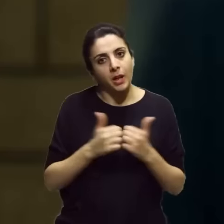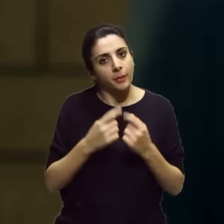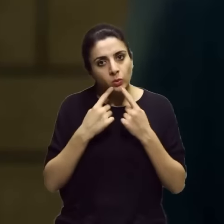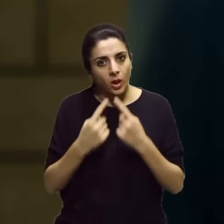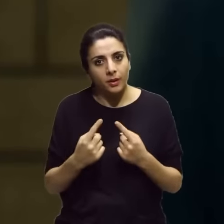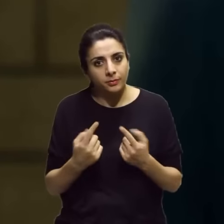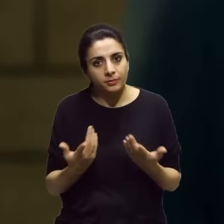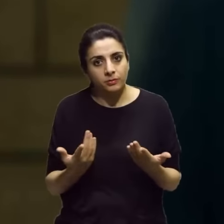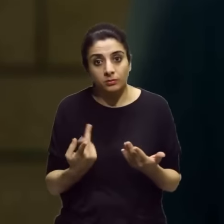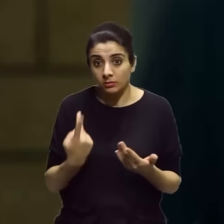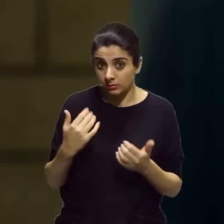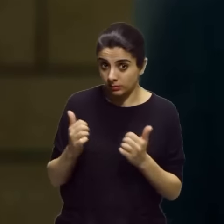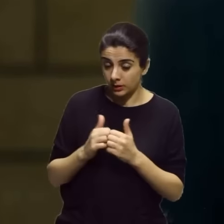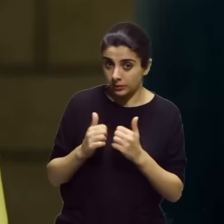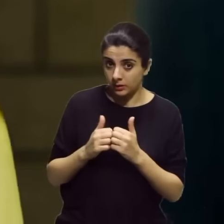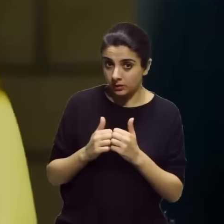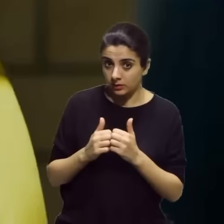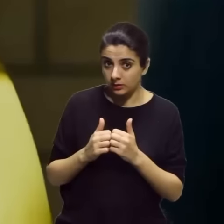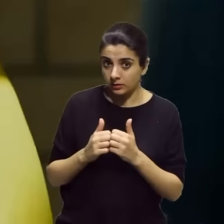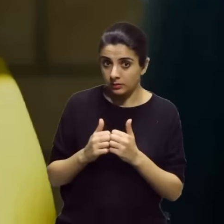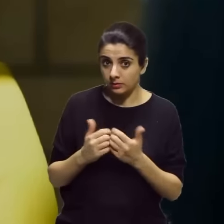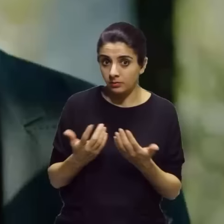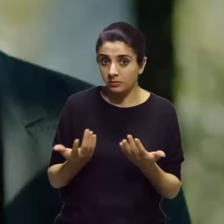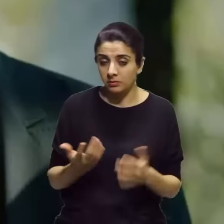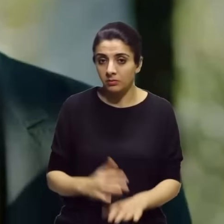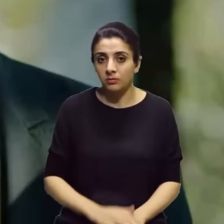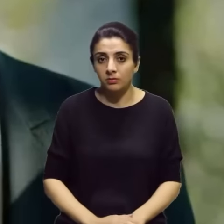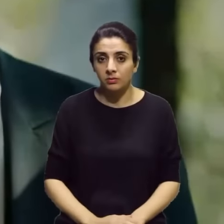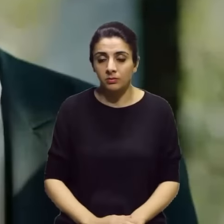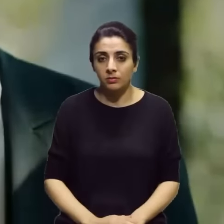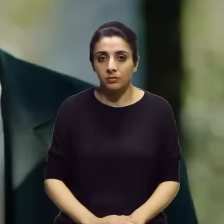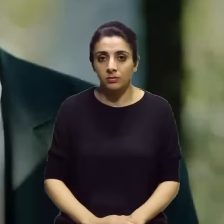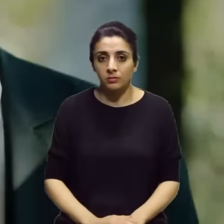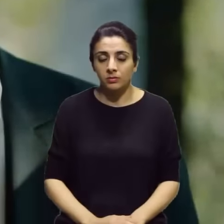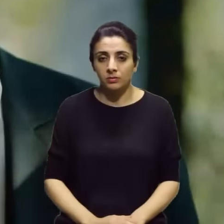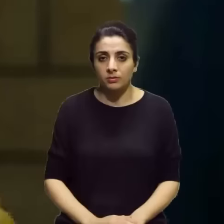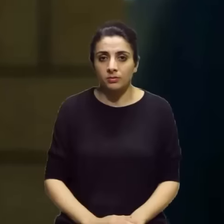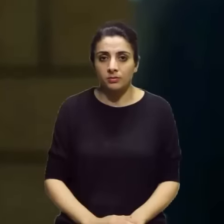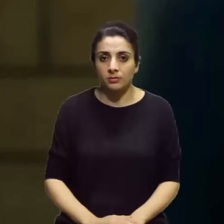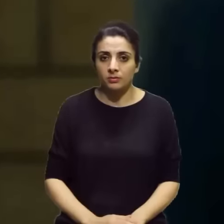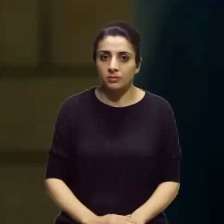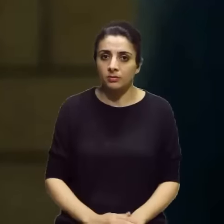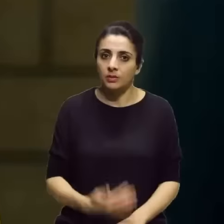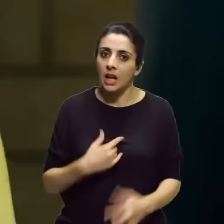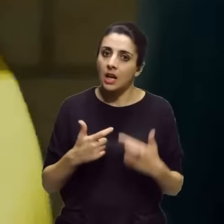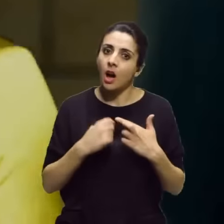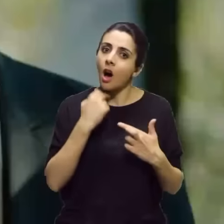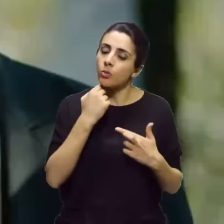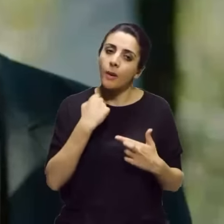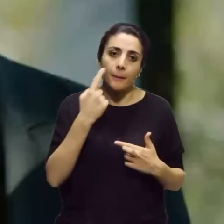söyleriz. Beraber. Hmm. Zeyno çekinceli, gerildi. Ben bir Reyhan ablaya bakayım.